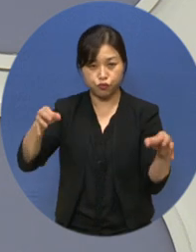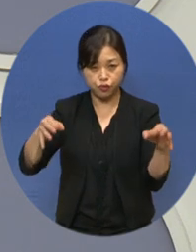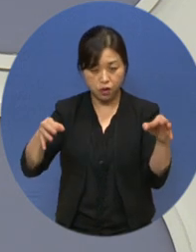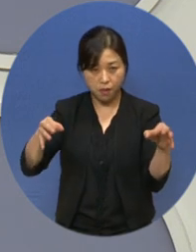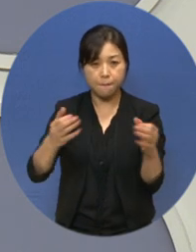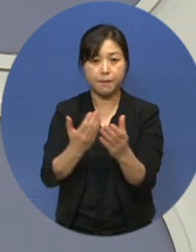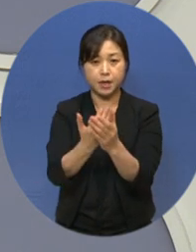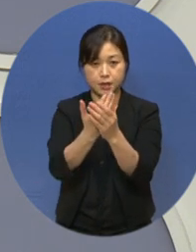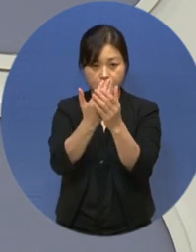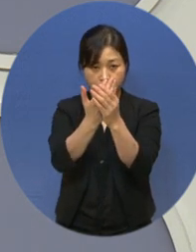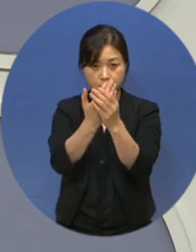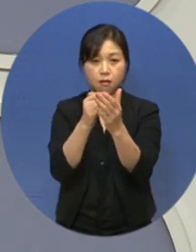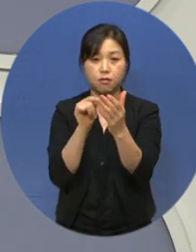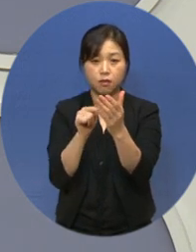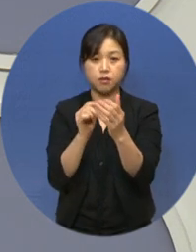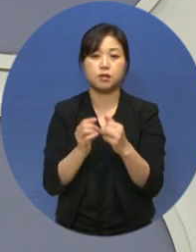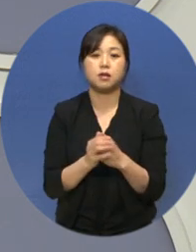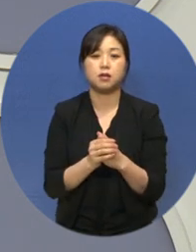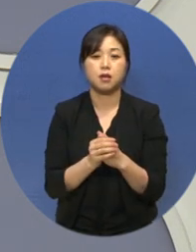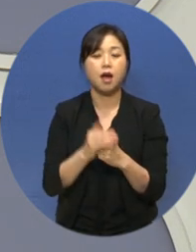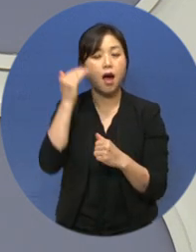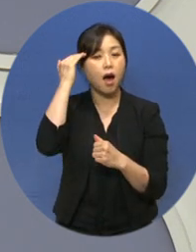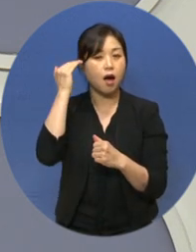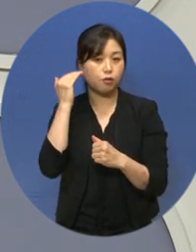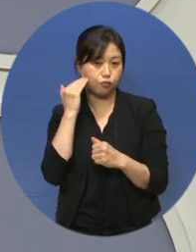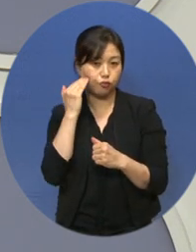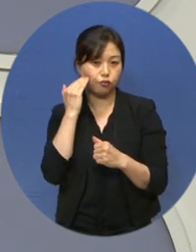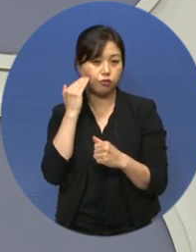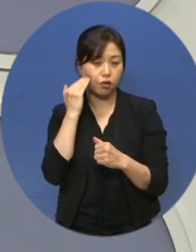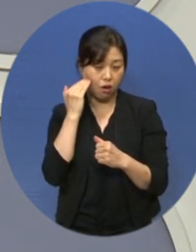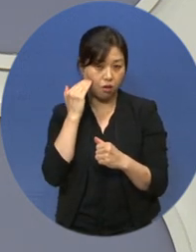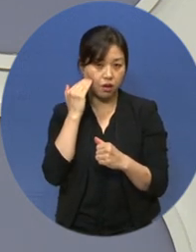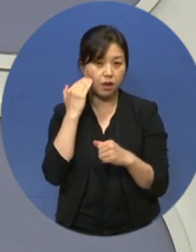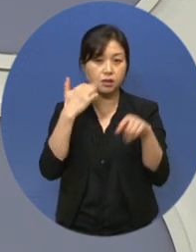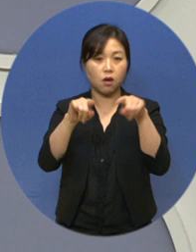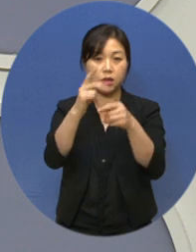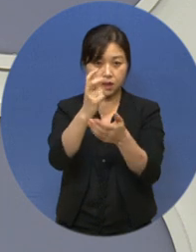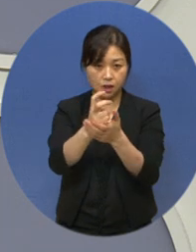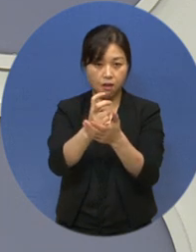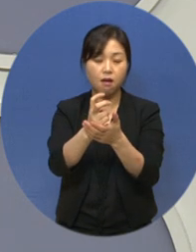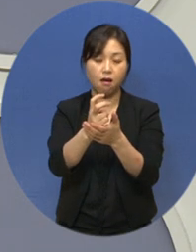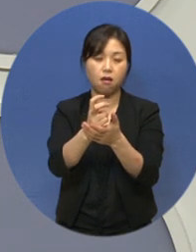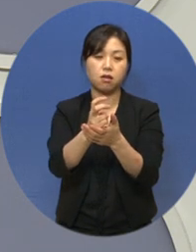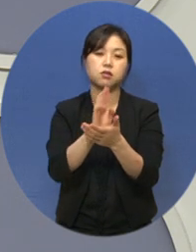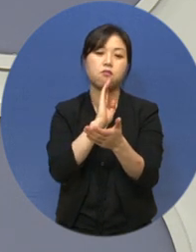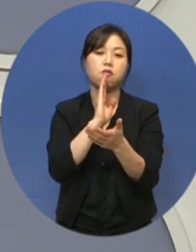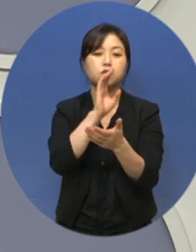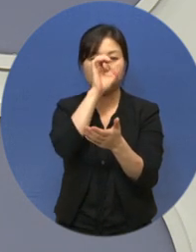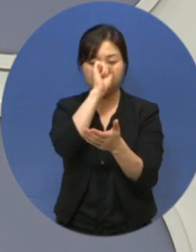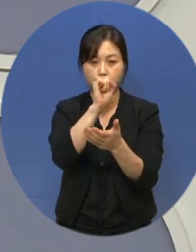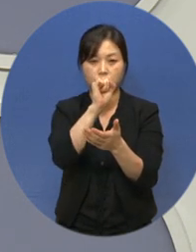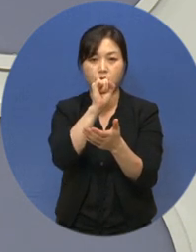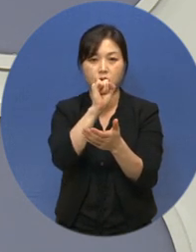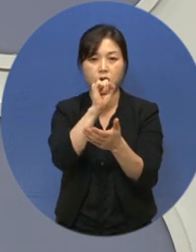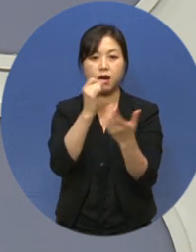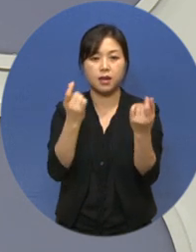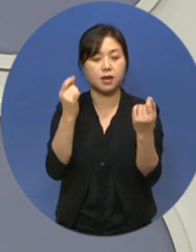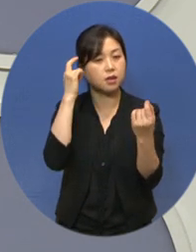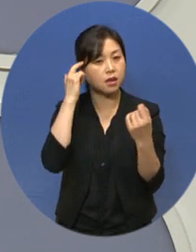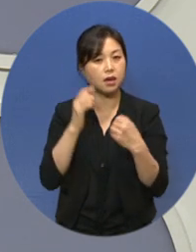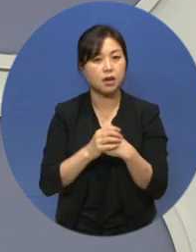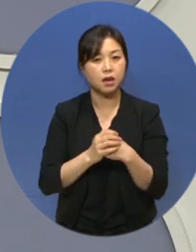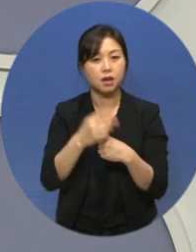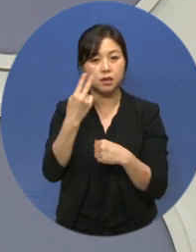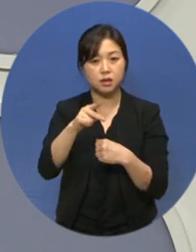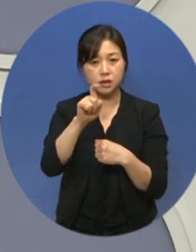현재 대한 명상에서 너무나 당연한 조치다 그런 말씀을 드리고요 사실 전에 그 2010년 대에 이명박 대통령께서